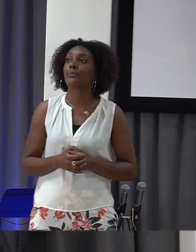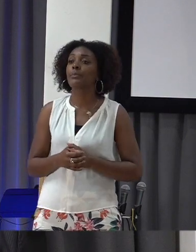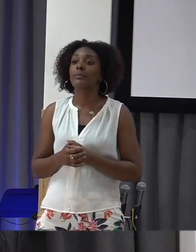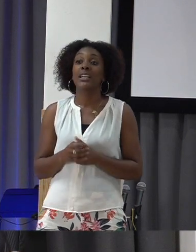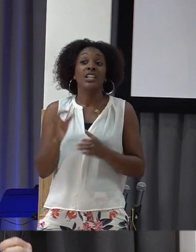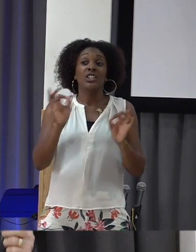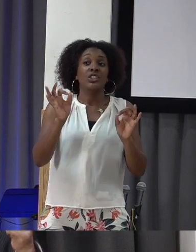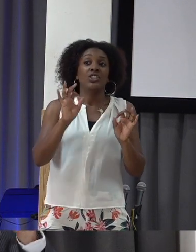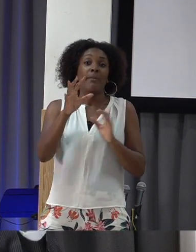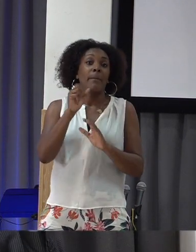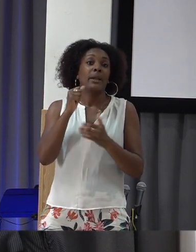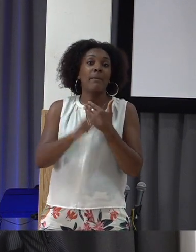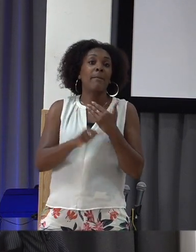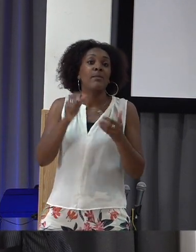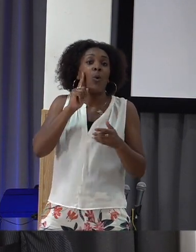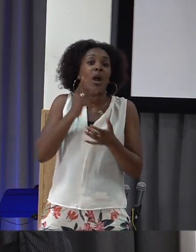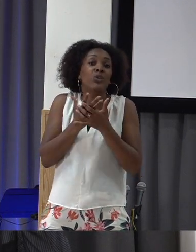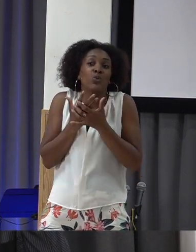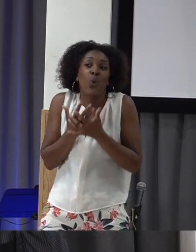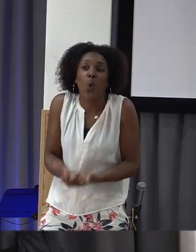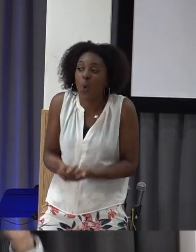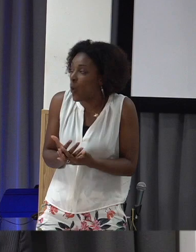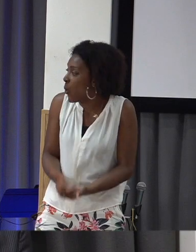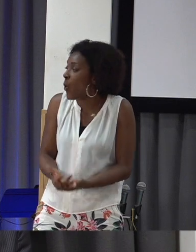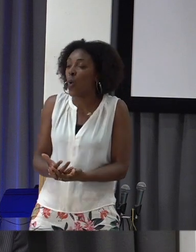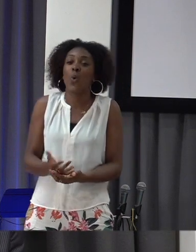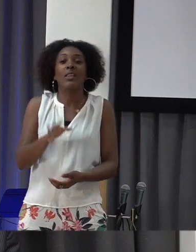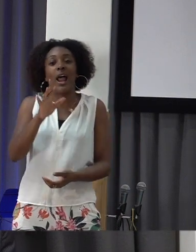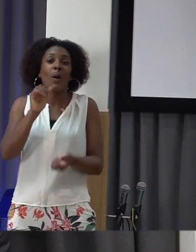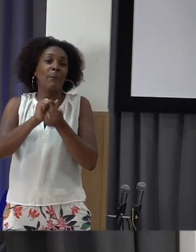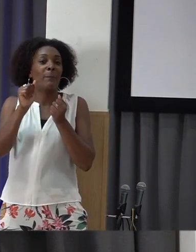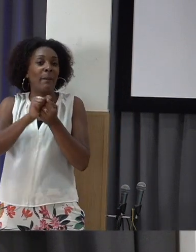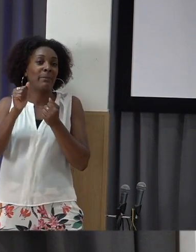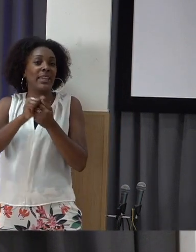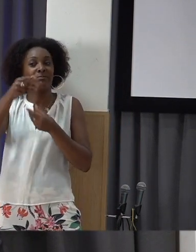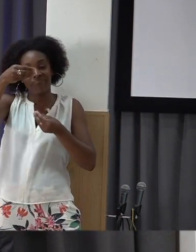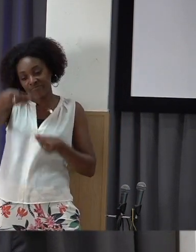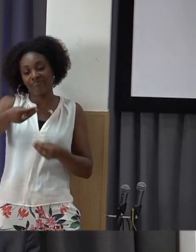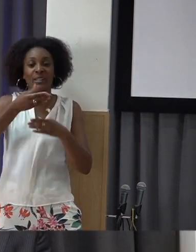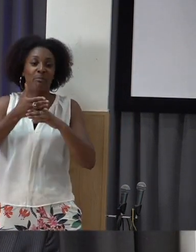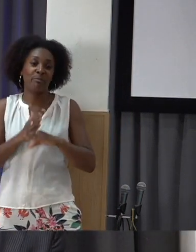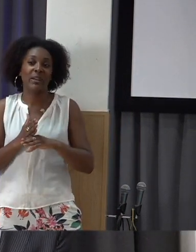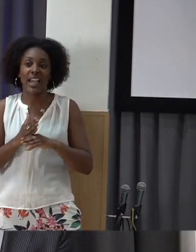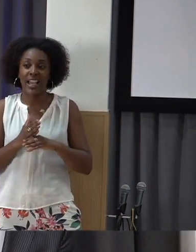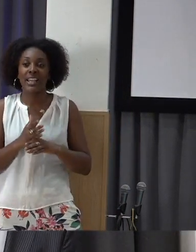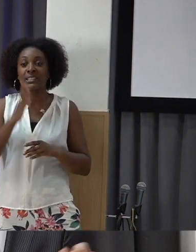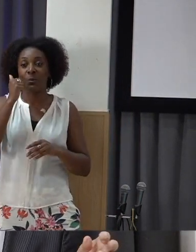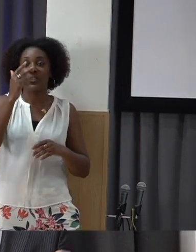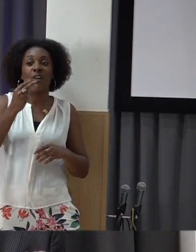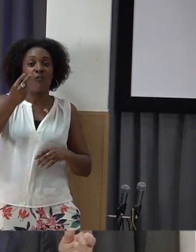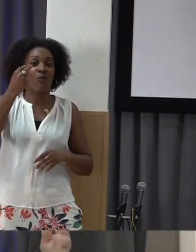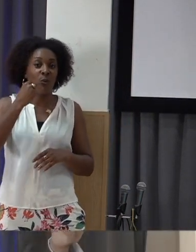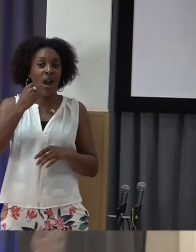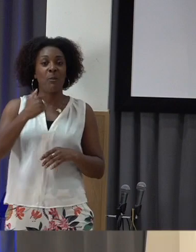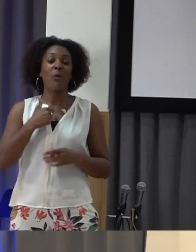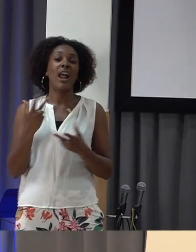n'ai pas pris ma Bible parce qu'elle est trop lourde et j'ai tout écrit sur un bout de papier ici. Alors c'est pour ça que vous me voyez un